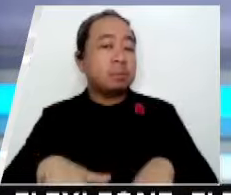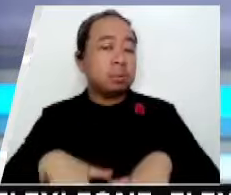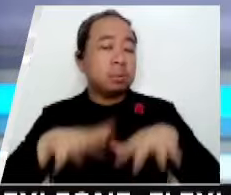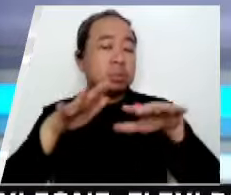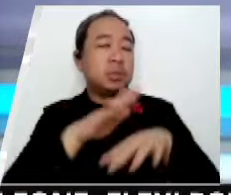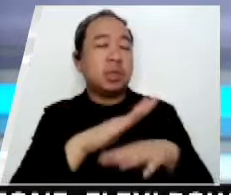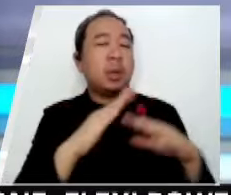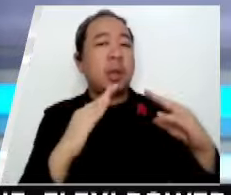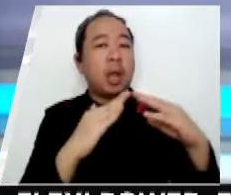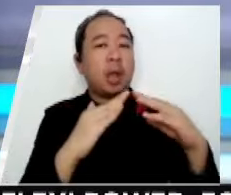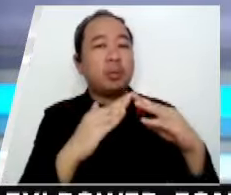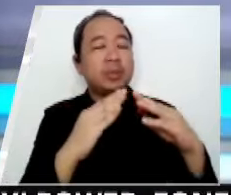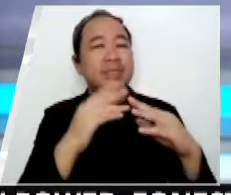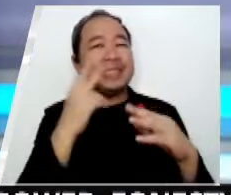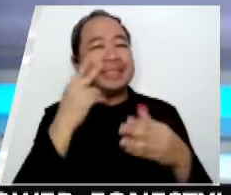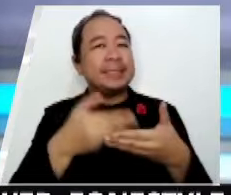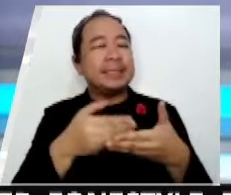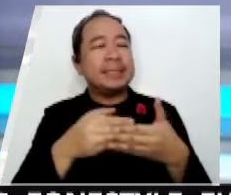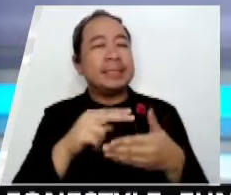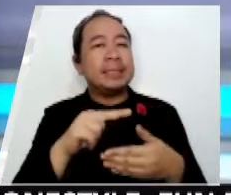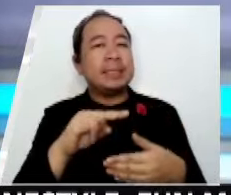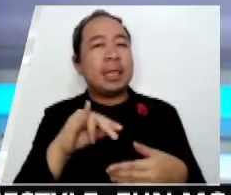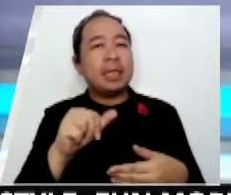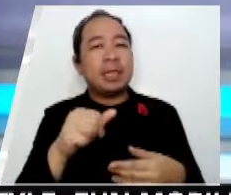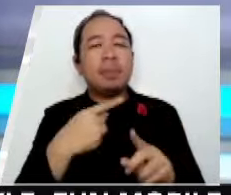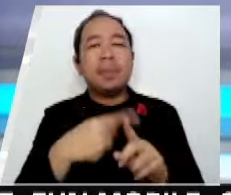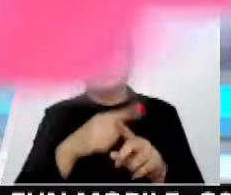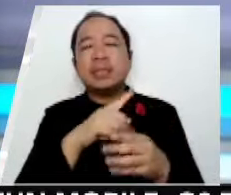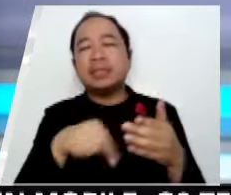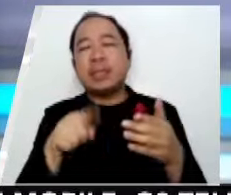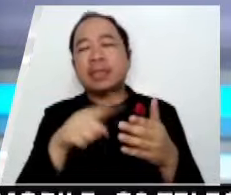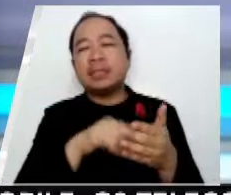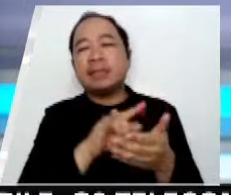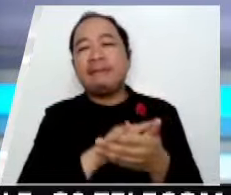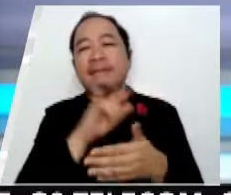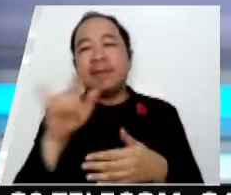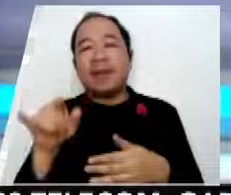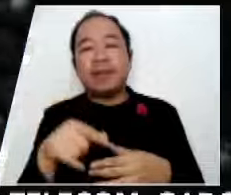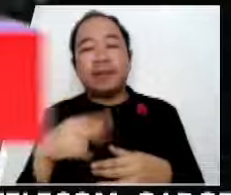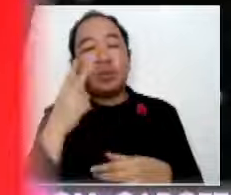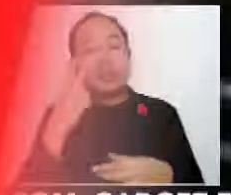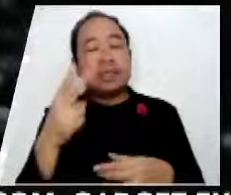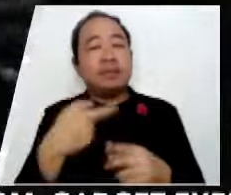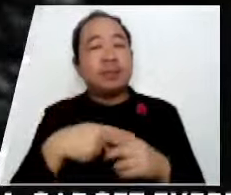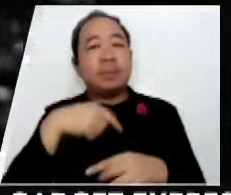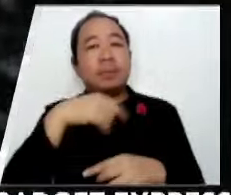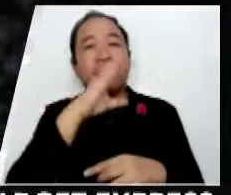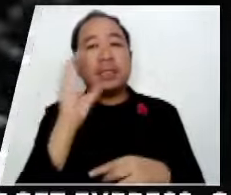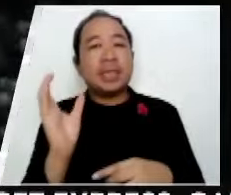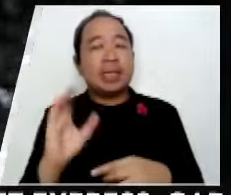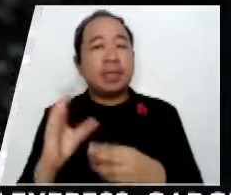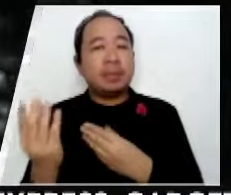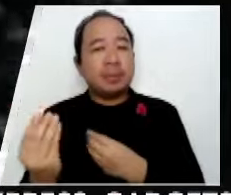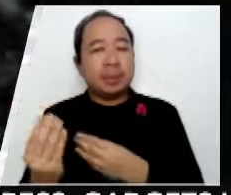ng NAIA at ang mga nakanselang flight. Fly mula sa Pasay, nakatutok si Ian Cruz. Ian?